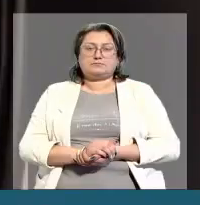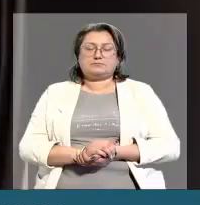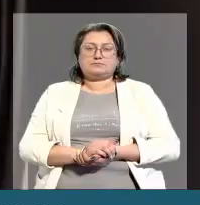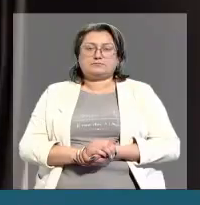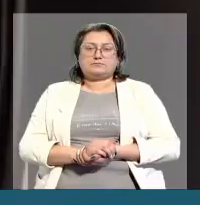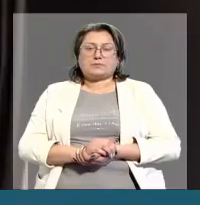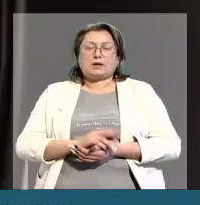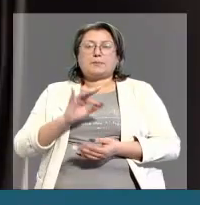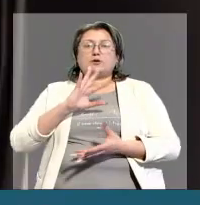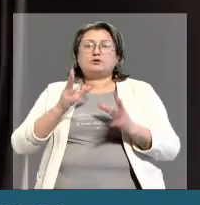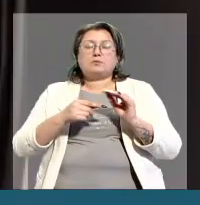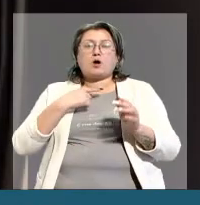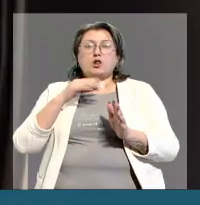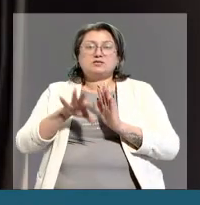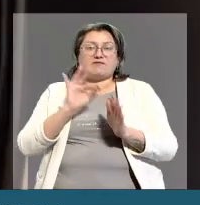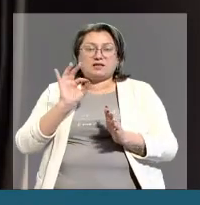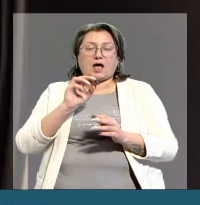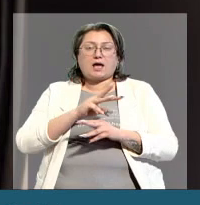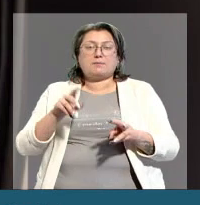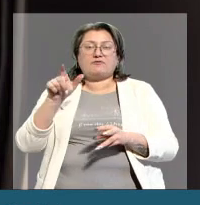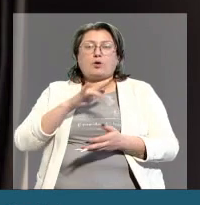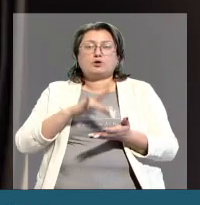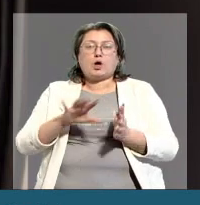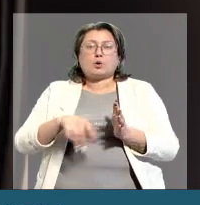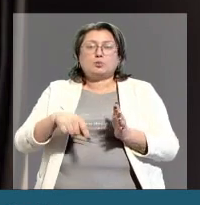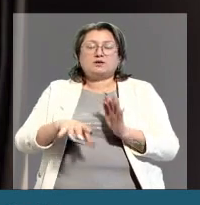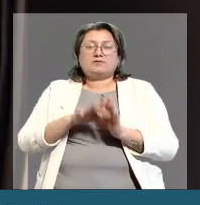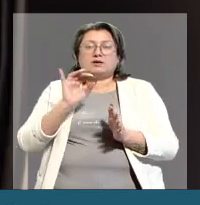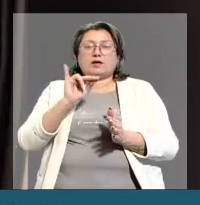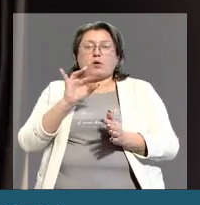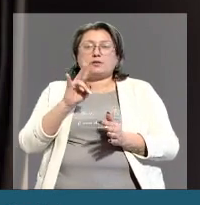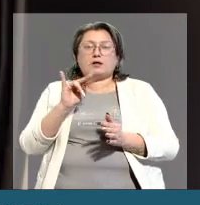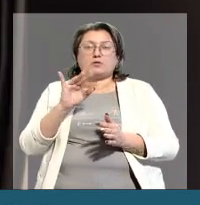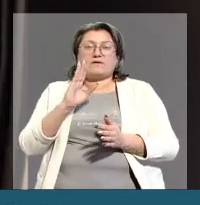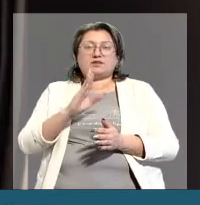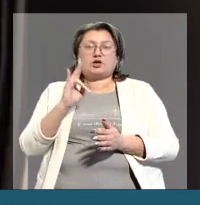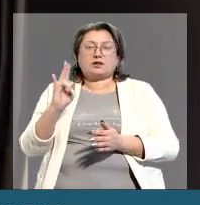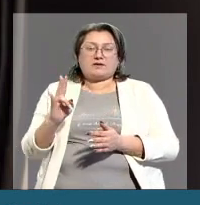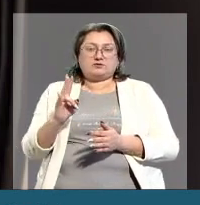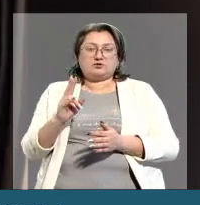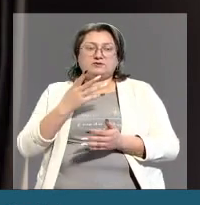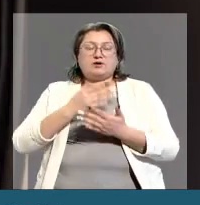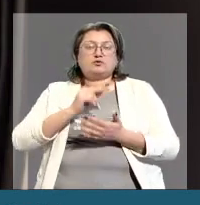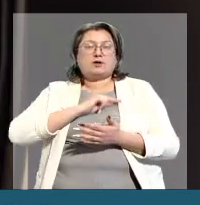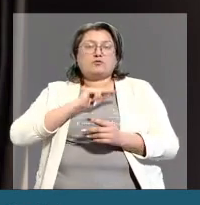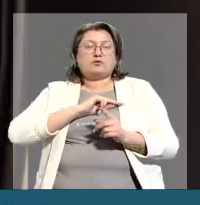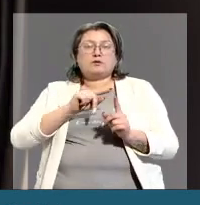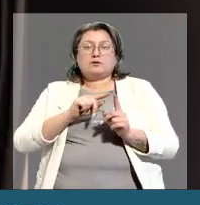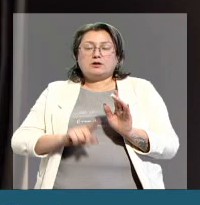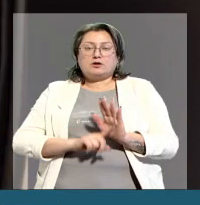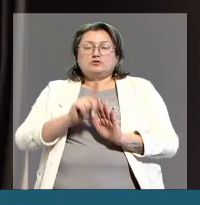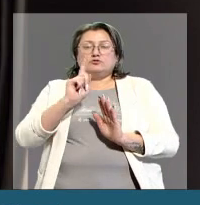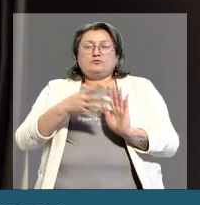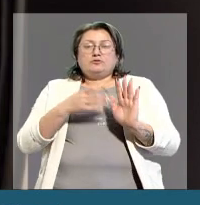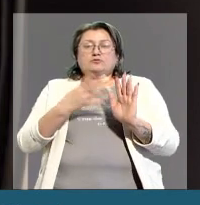беру нәтижесі бойынша Рудный қаласының әкімі болып Йоненко Виктор Николаевич сайланды. Ол өзінің еңбек жолын 1992